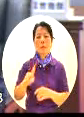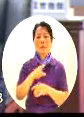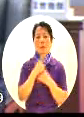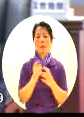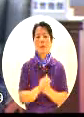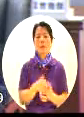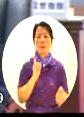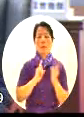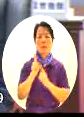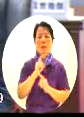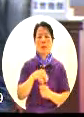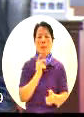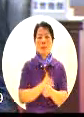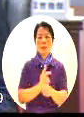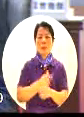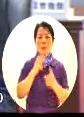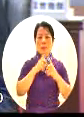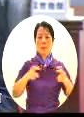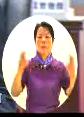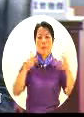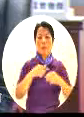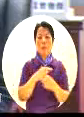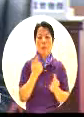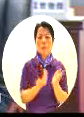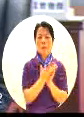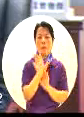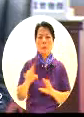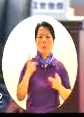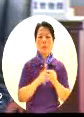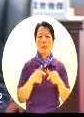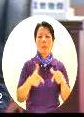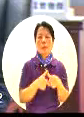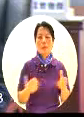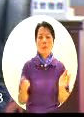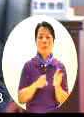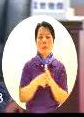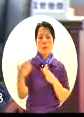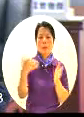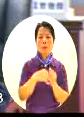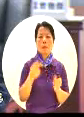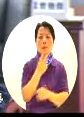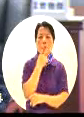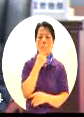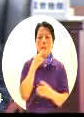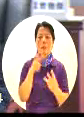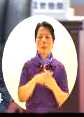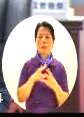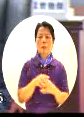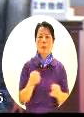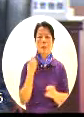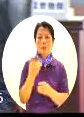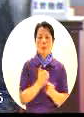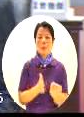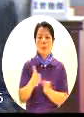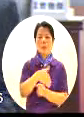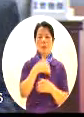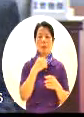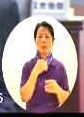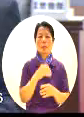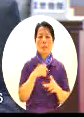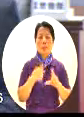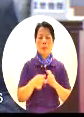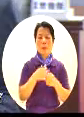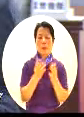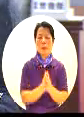哈，包括我们会展中心，一直到亚洲新湾区的港埠大楼